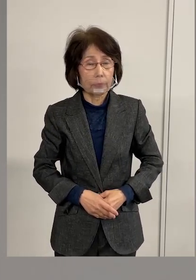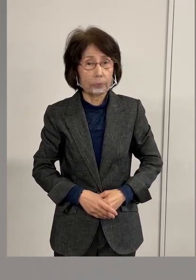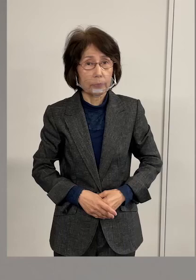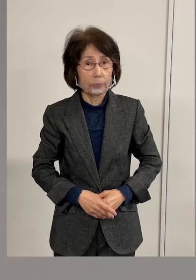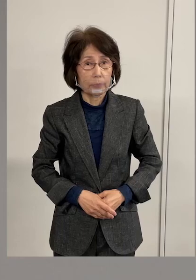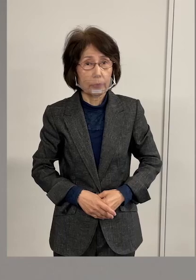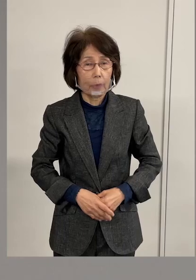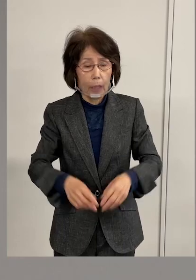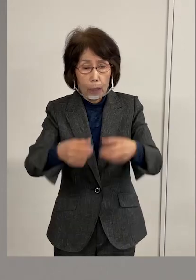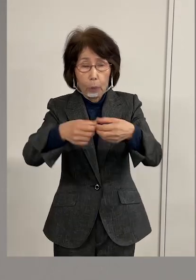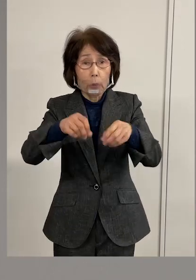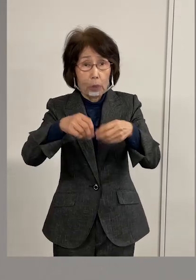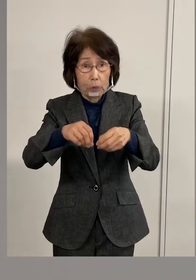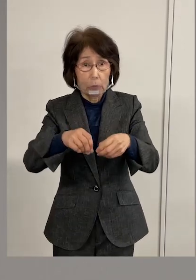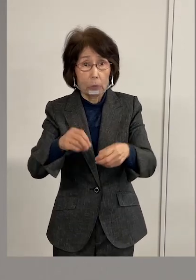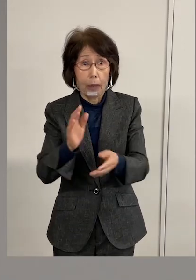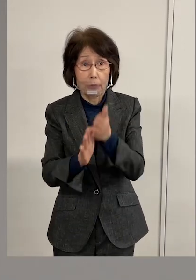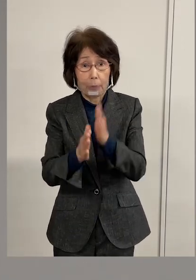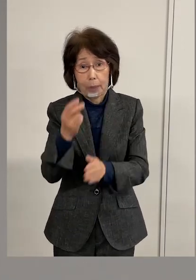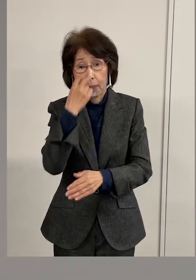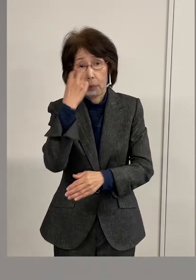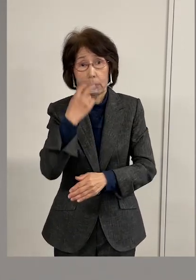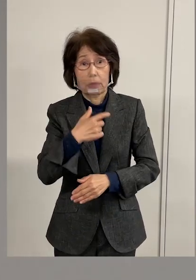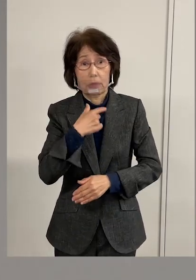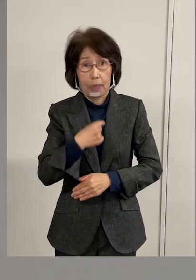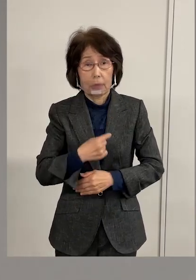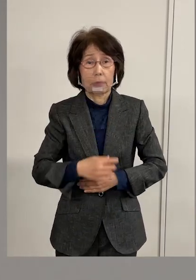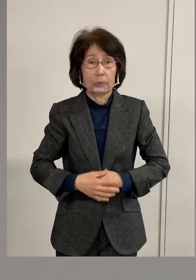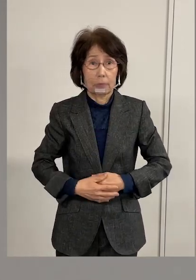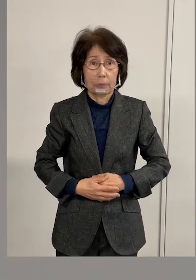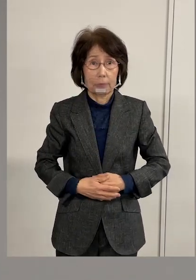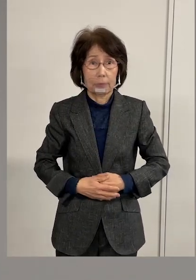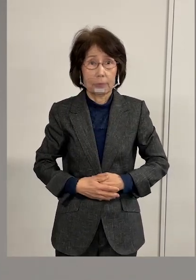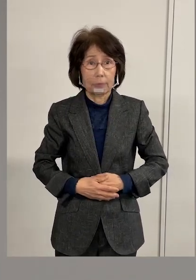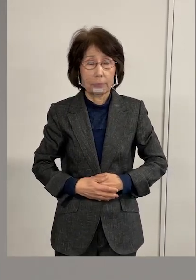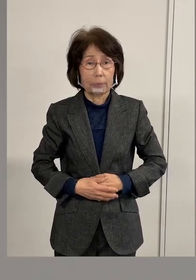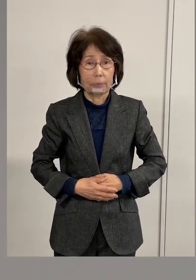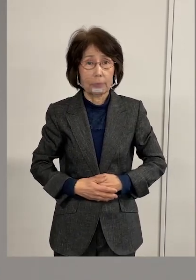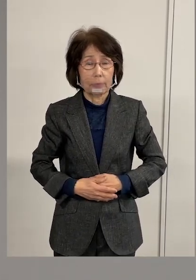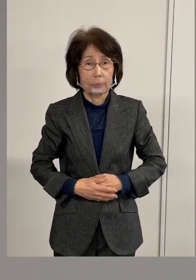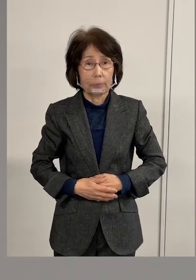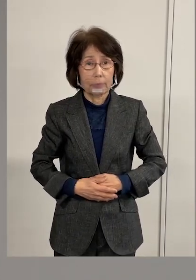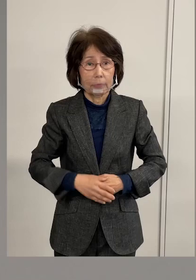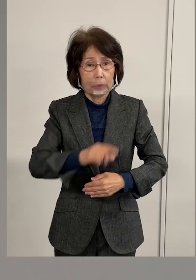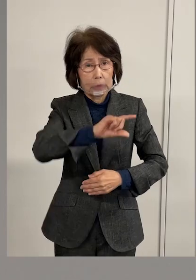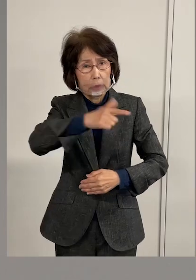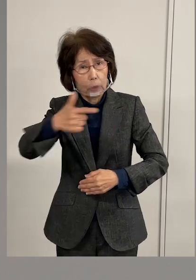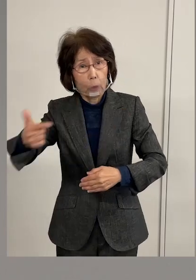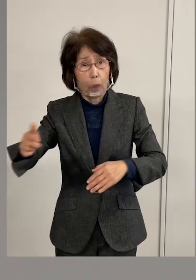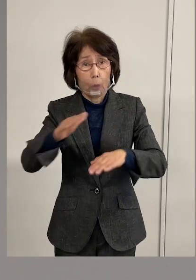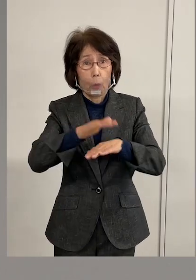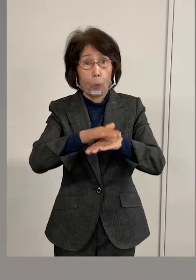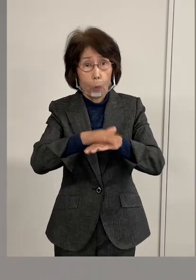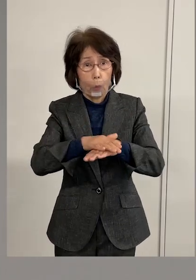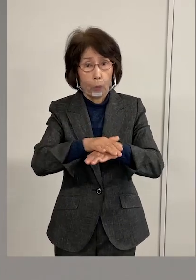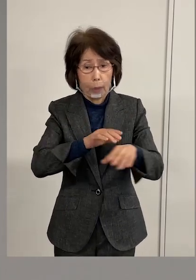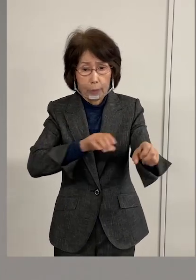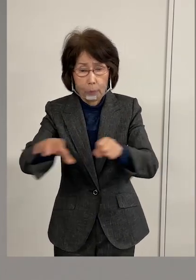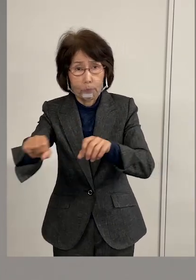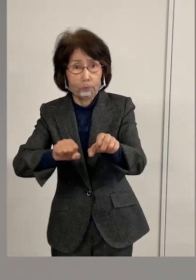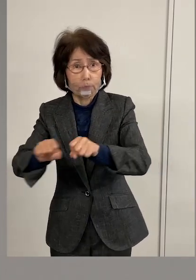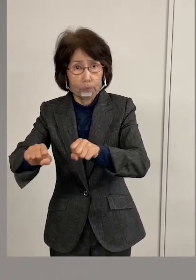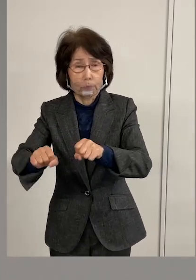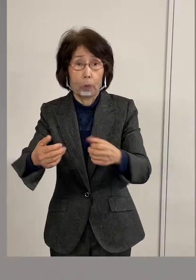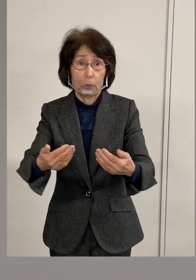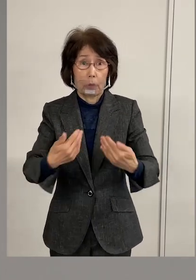詳細はまた確認をしておきますが、まあ、あらゆる手で確保できるものを確保して